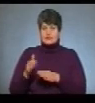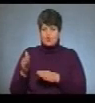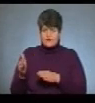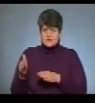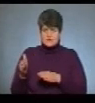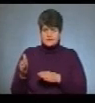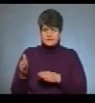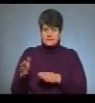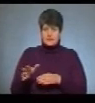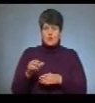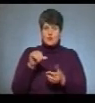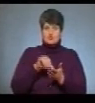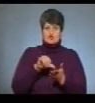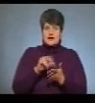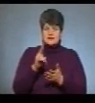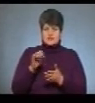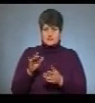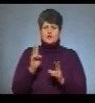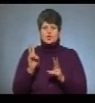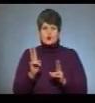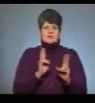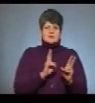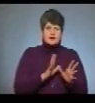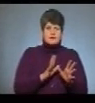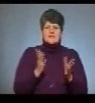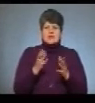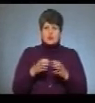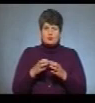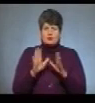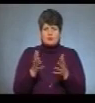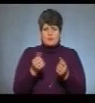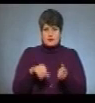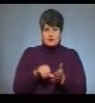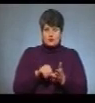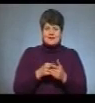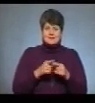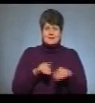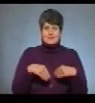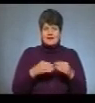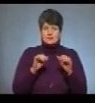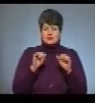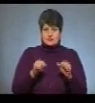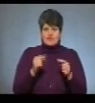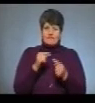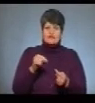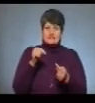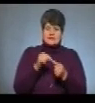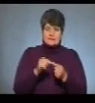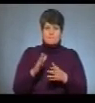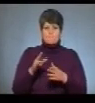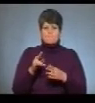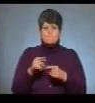послідовність учасників, тобто хто з ким, в якій групі буде брати участь. Це дає змогу визначити послідовність